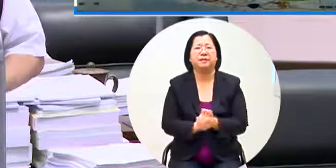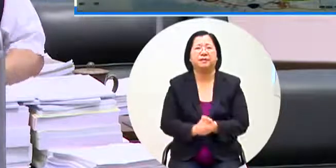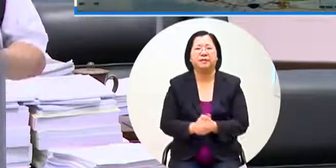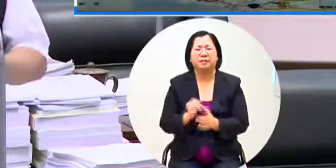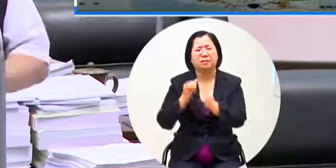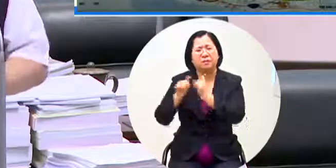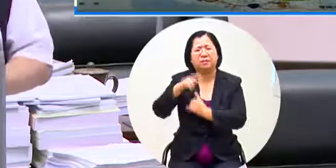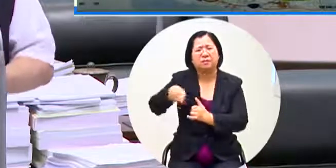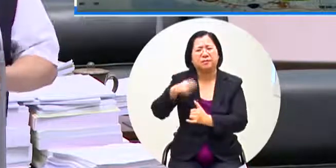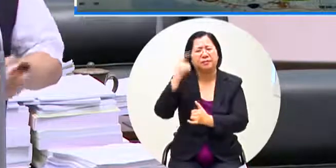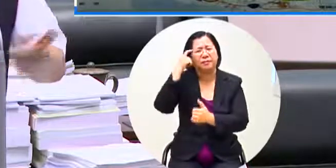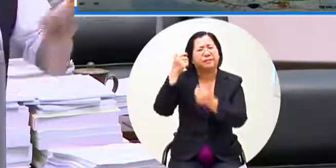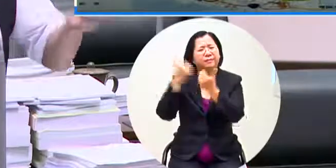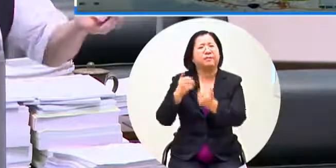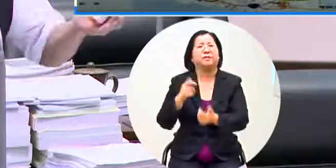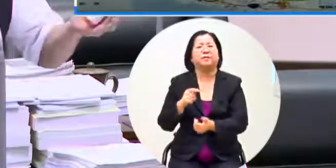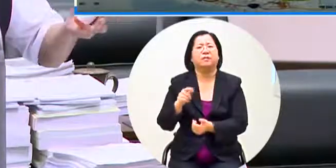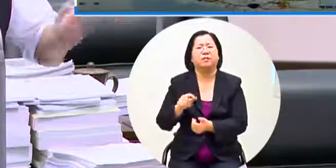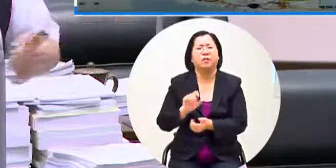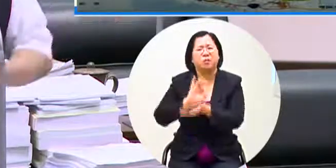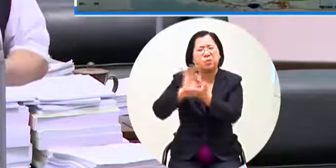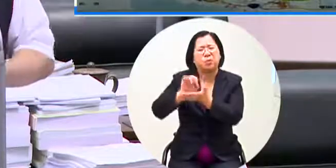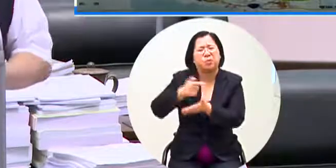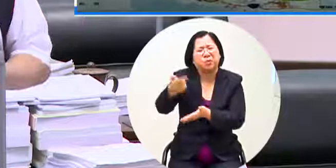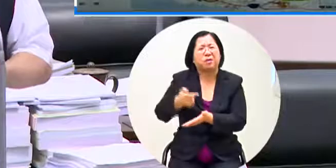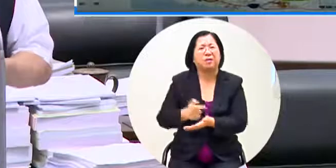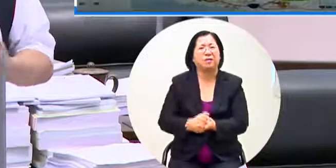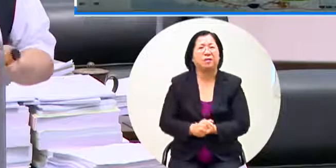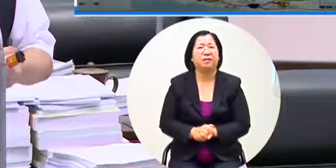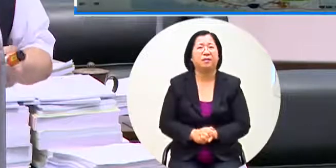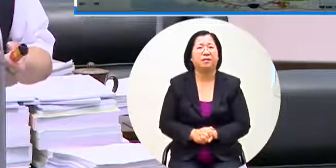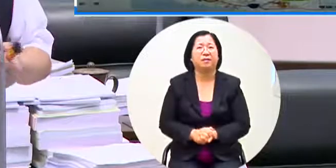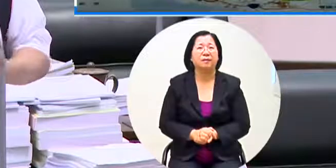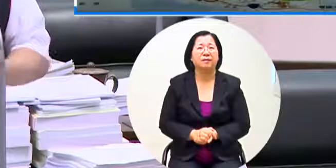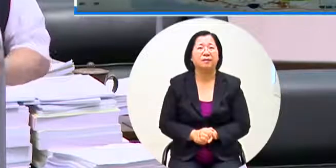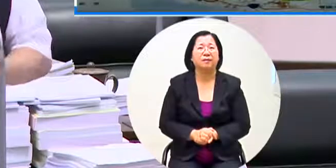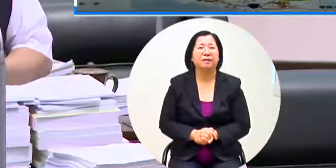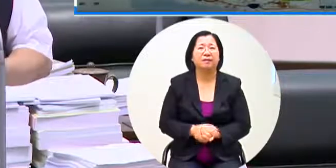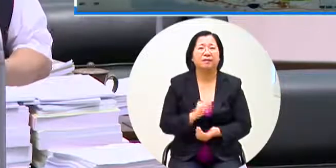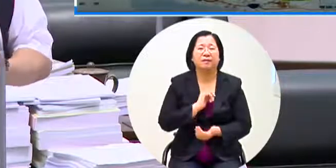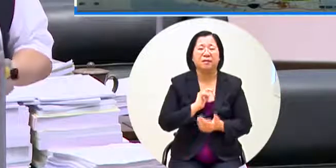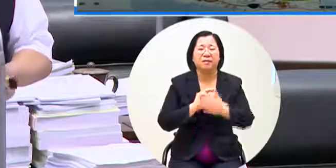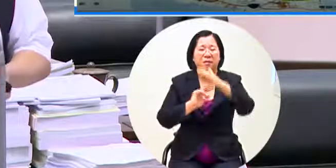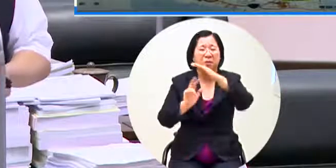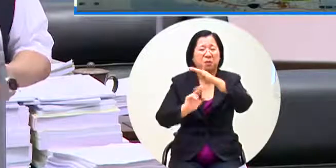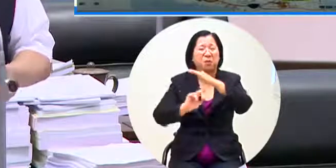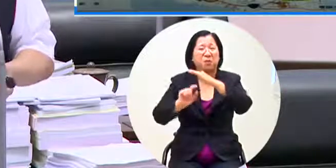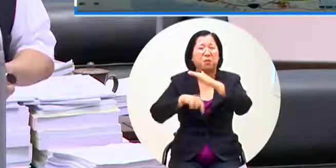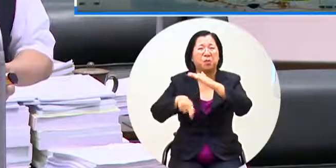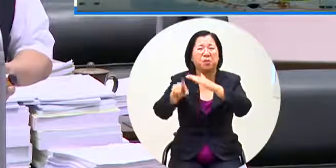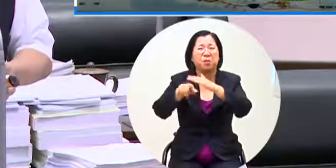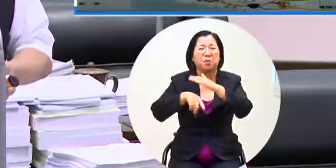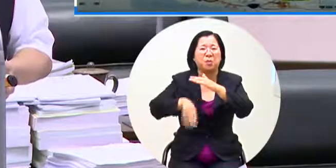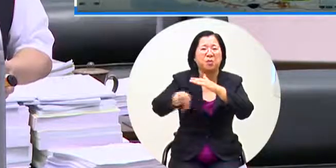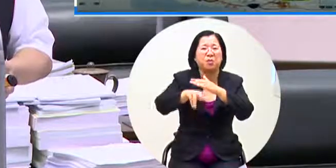悬，做了了后，沿线爱阁有7-8个交流道，啊，7-8个交流